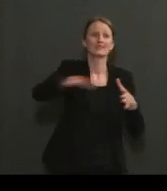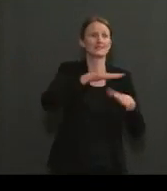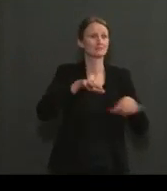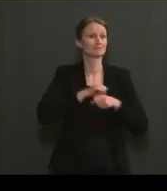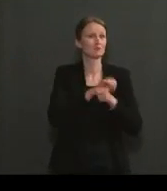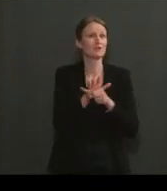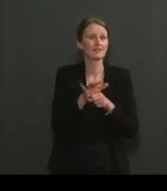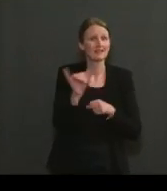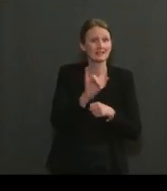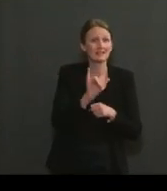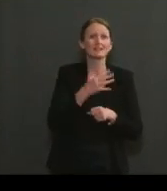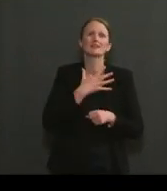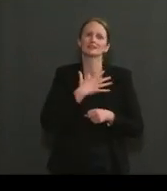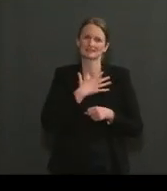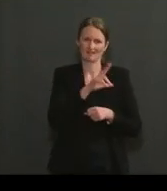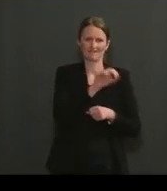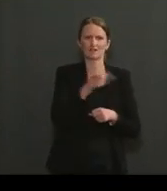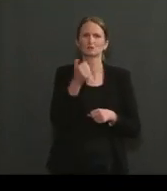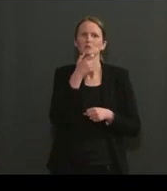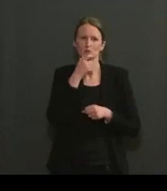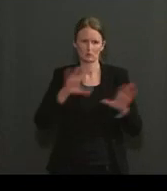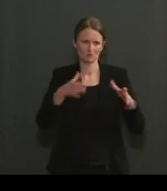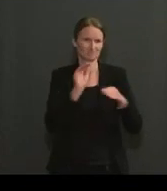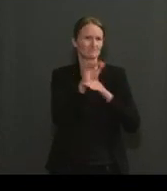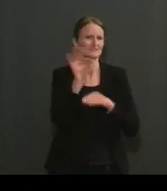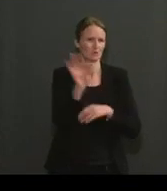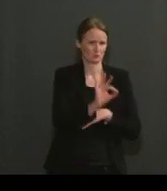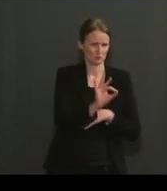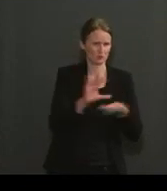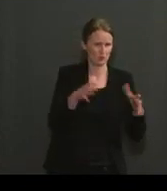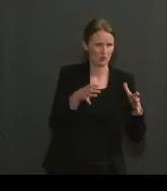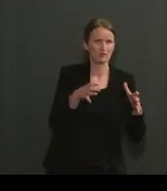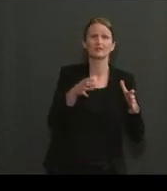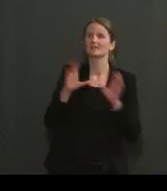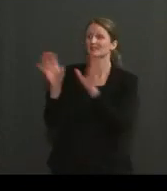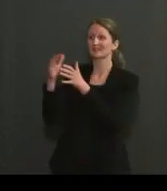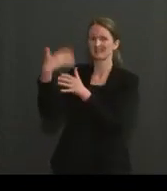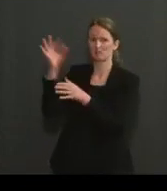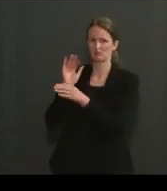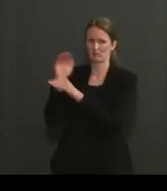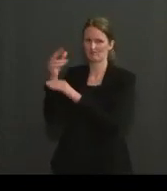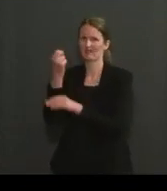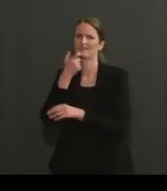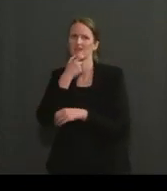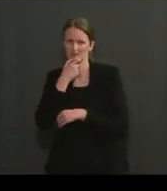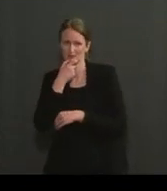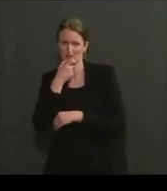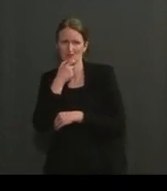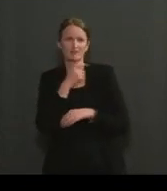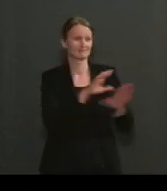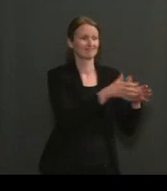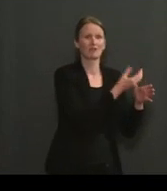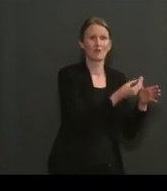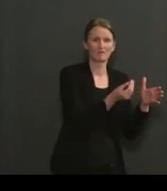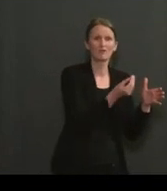ans. 15% des infections ont plus de 80 ans et 10% sont sur la tranche d'âge des enfants et